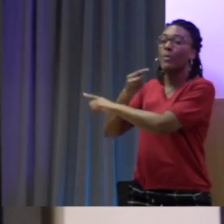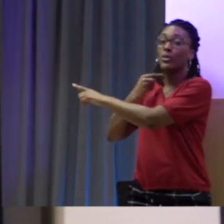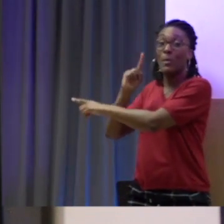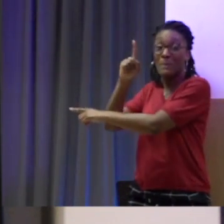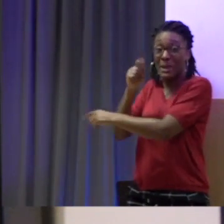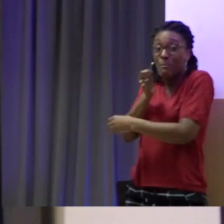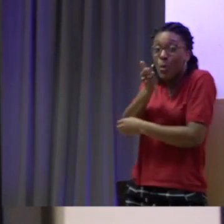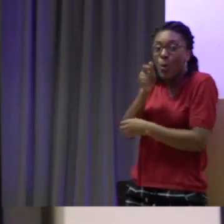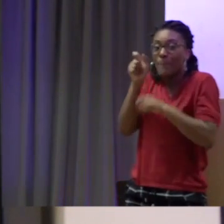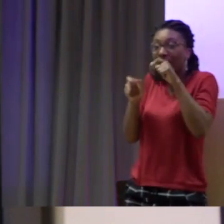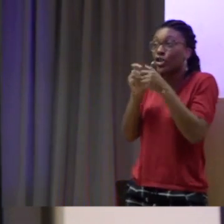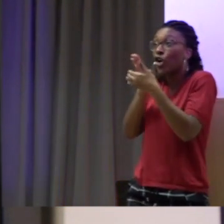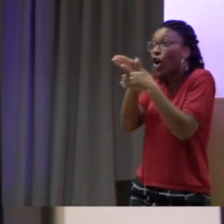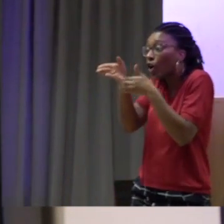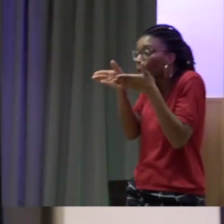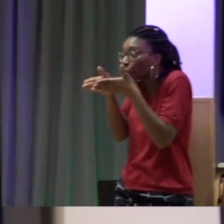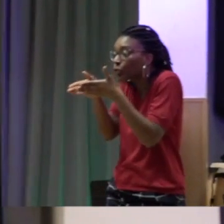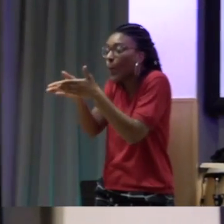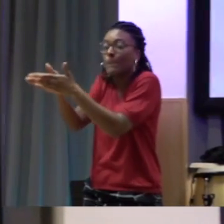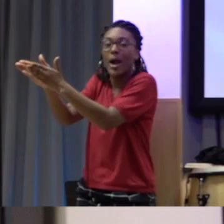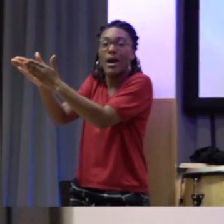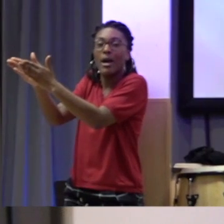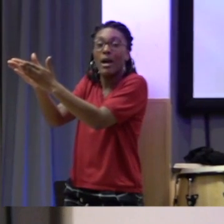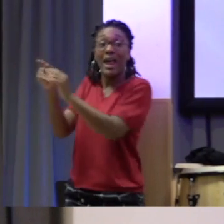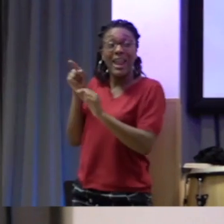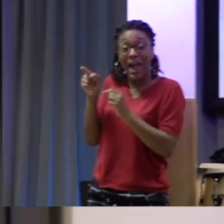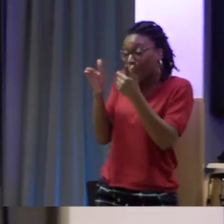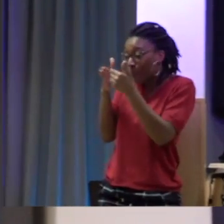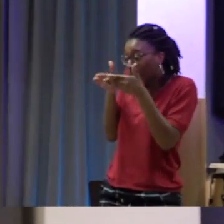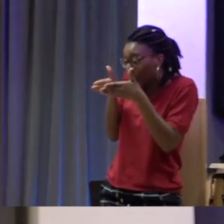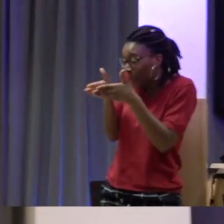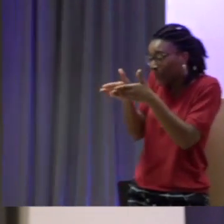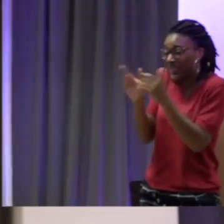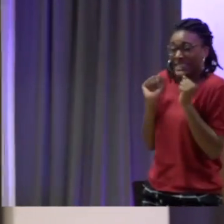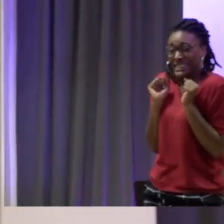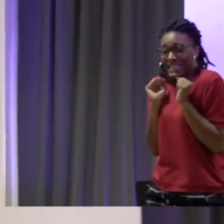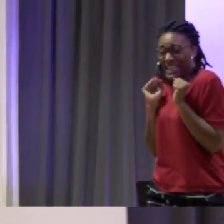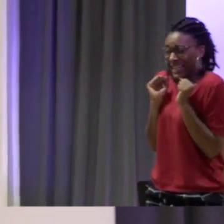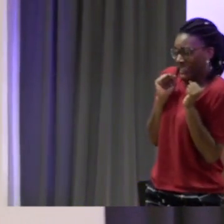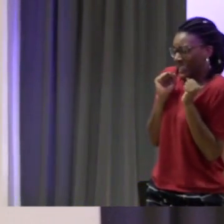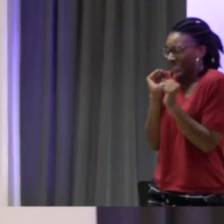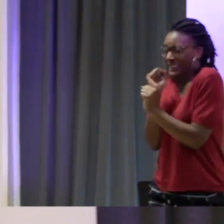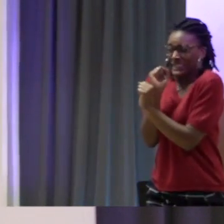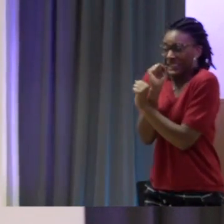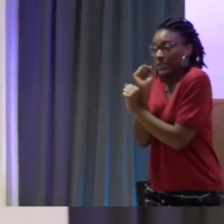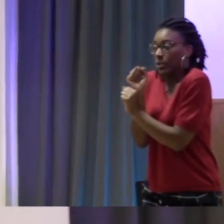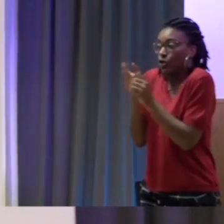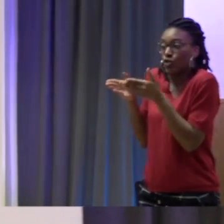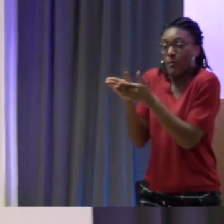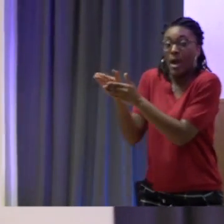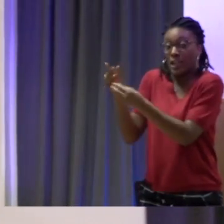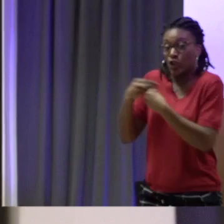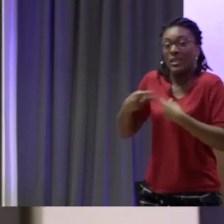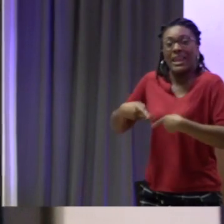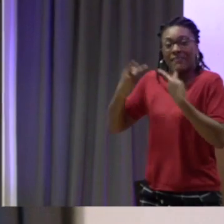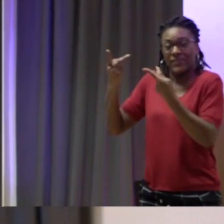là. Mais étroite est la porte, resserrez le chemin qui mène à la vie, et il y en a peu